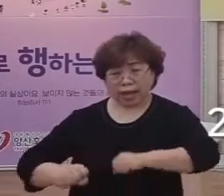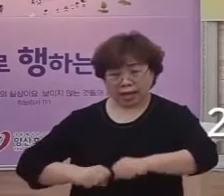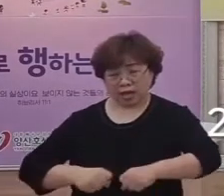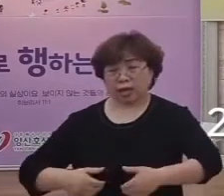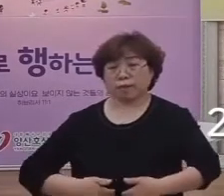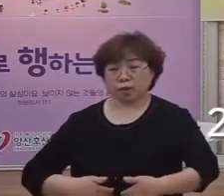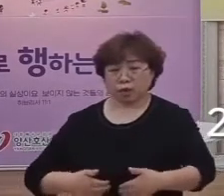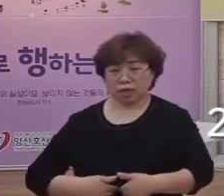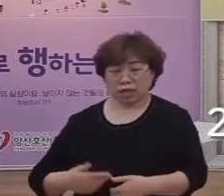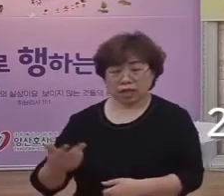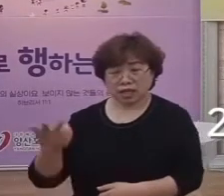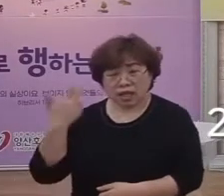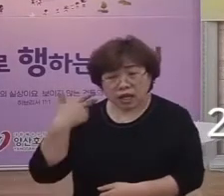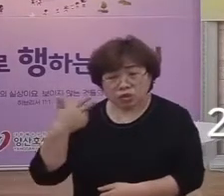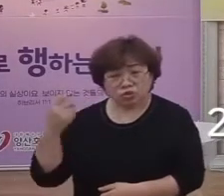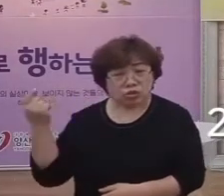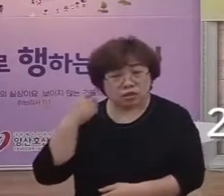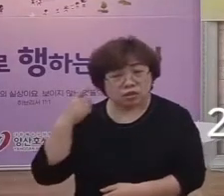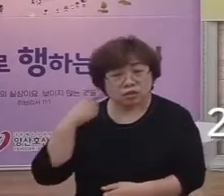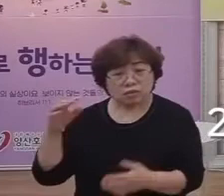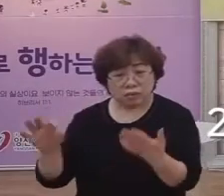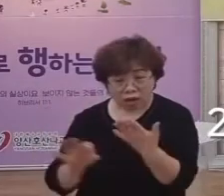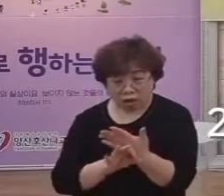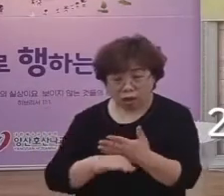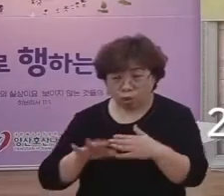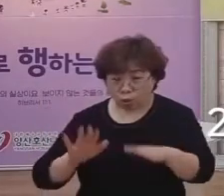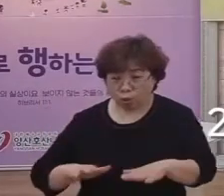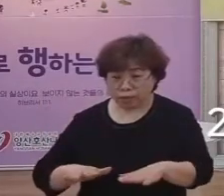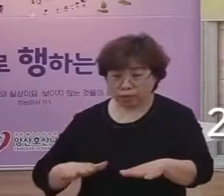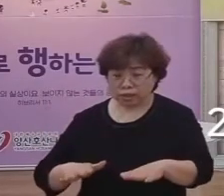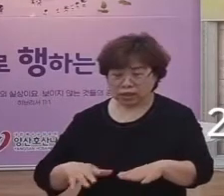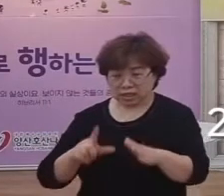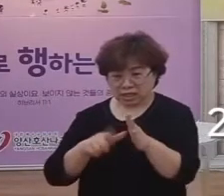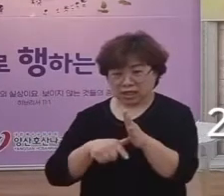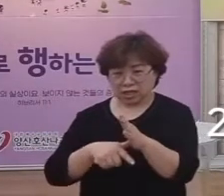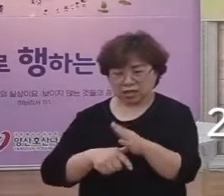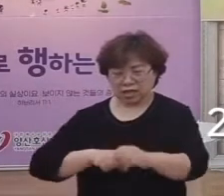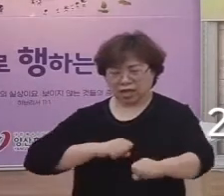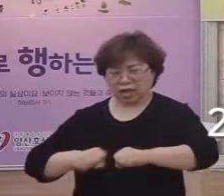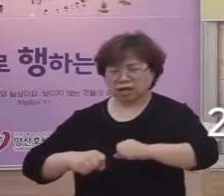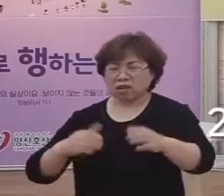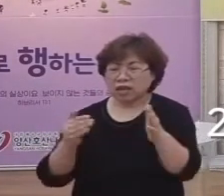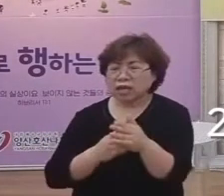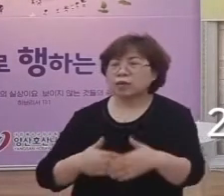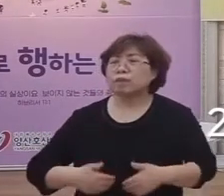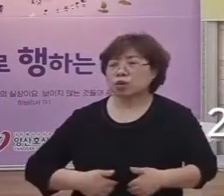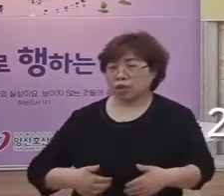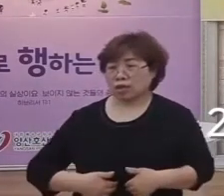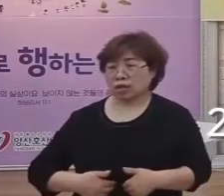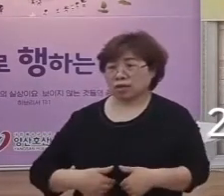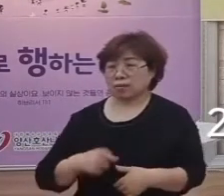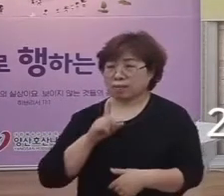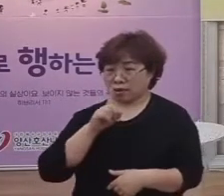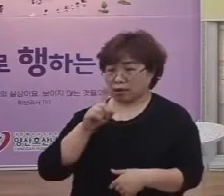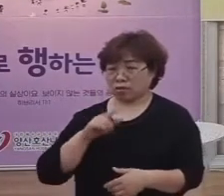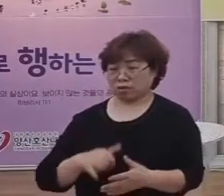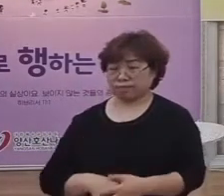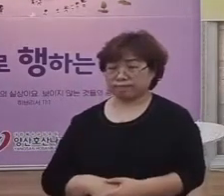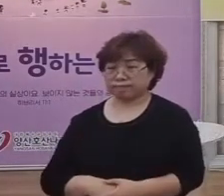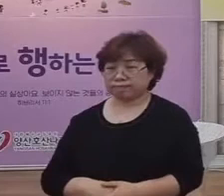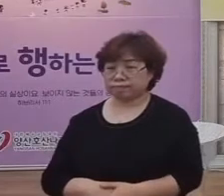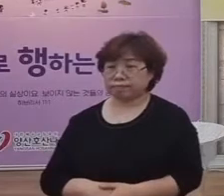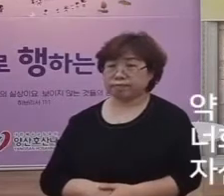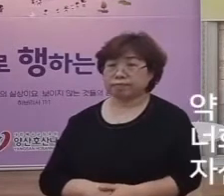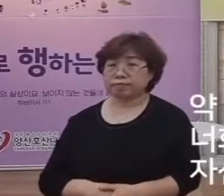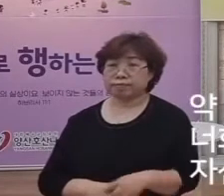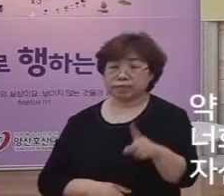전심으로 행해야 된다라는 것을 오늘 두 번째 시간 잠깐 말씀을 나누기 원합니다.